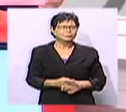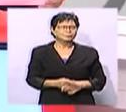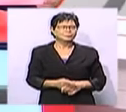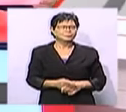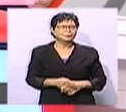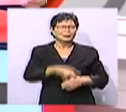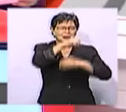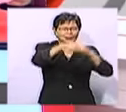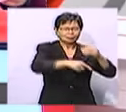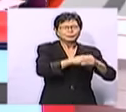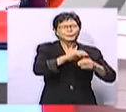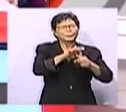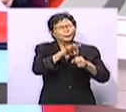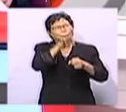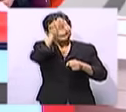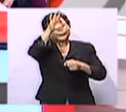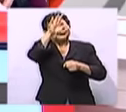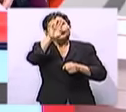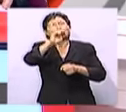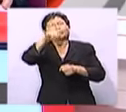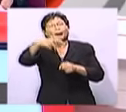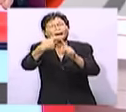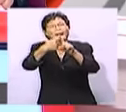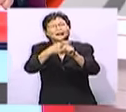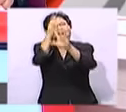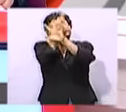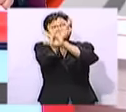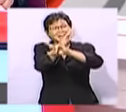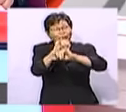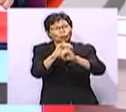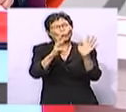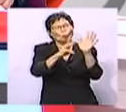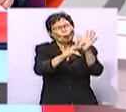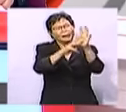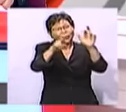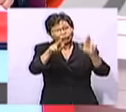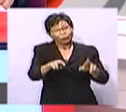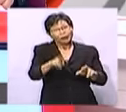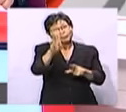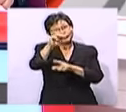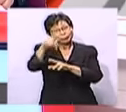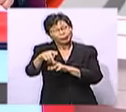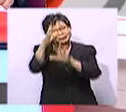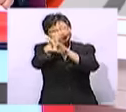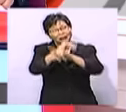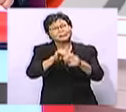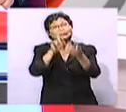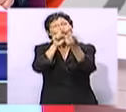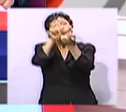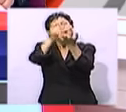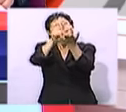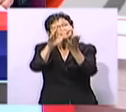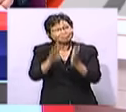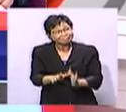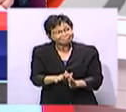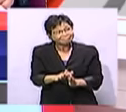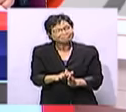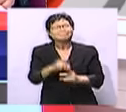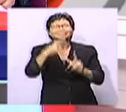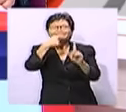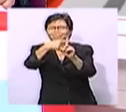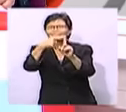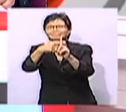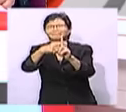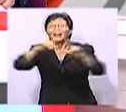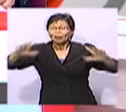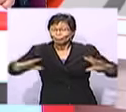Ini pula mengenai aspirasi anggota Parlimen dari Sarawak. Beberapa wakil rakyat Sarawak yang ditemui wartawan Muhammad Sadikin Bahrin optimis